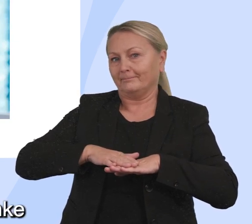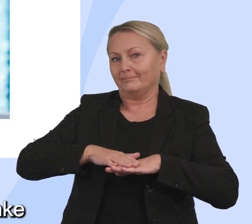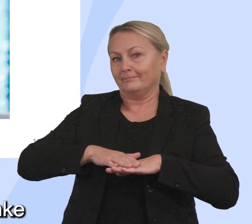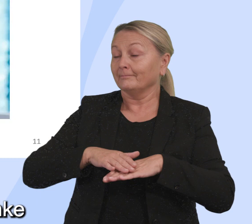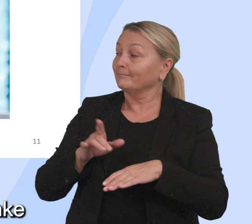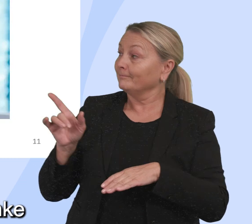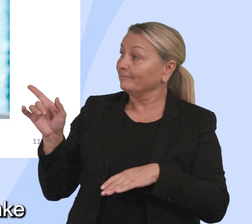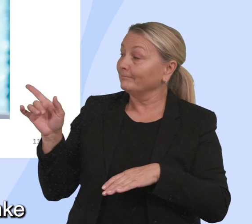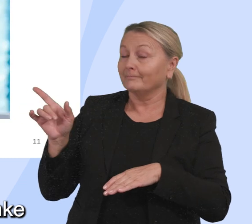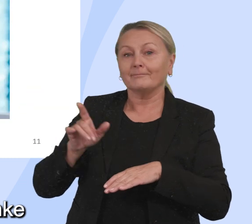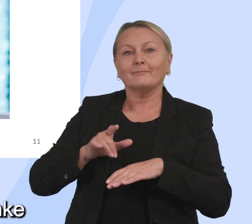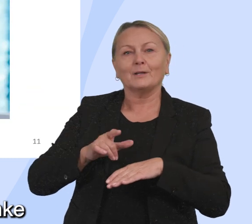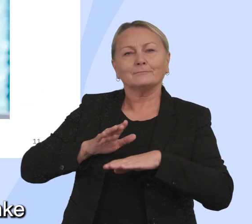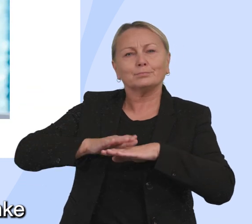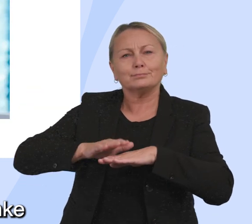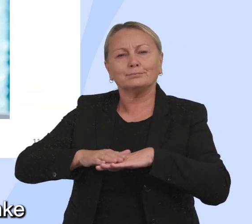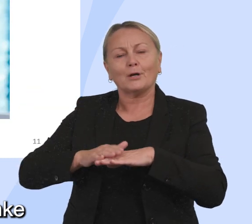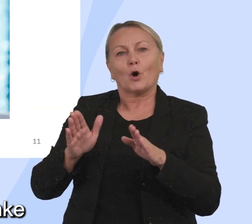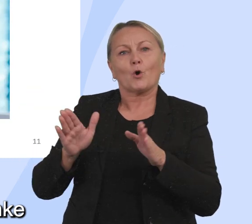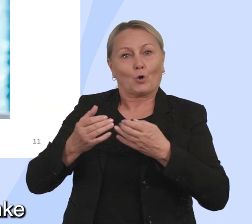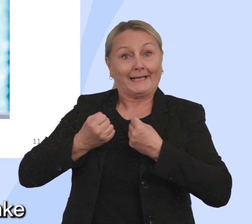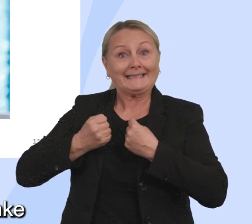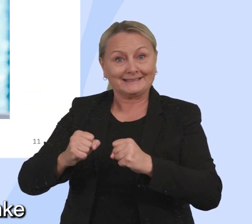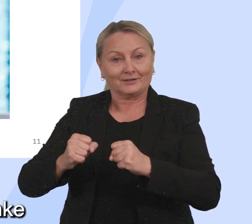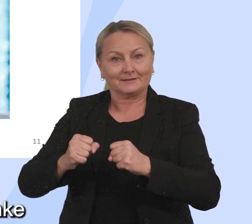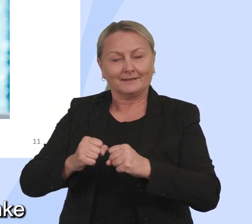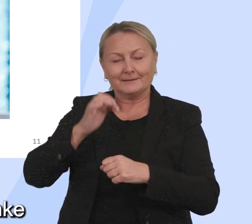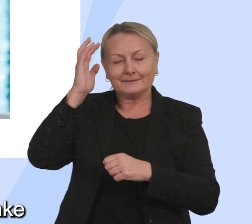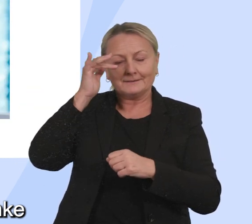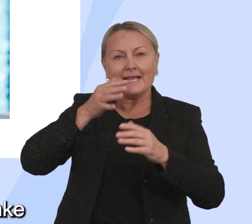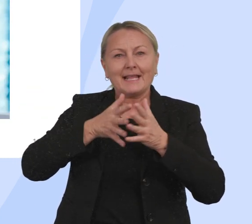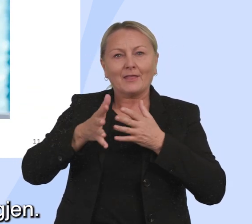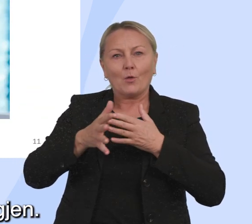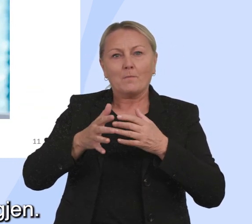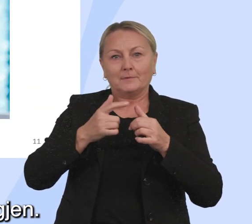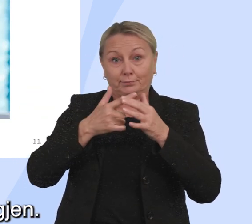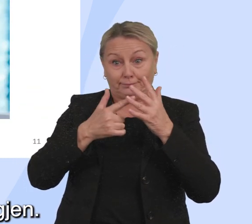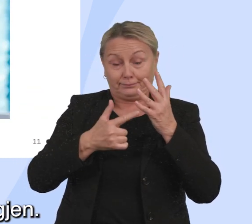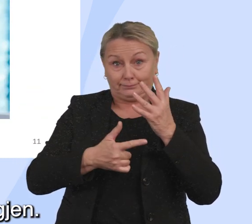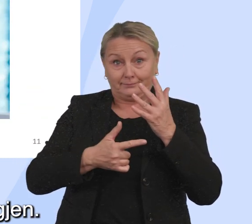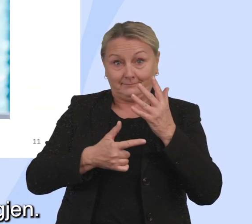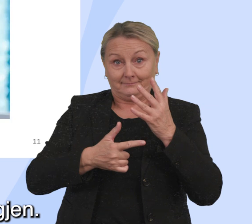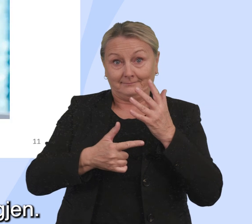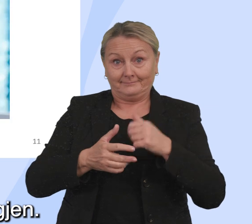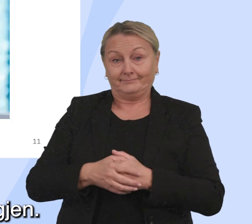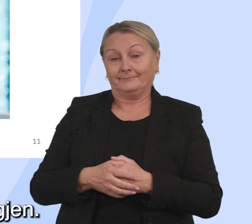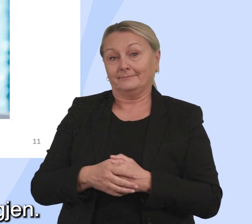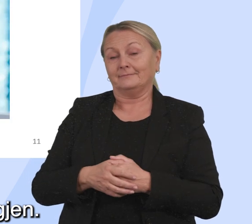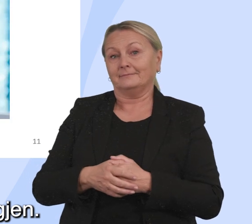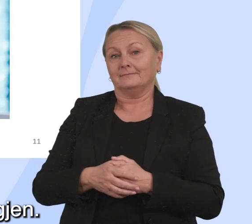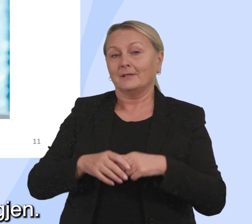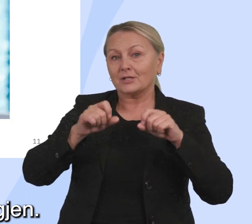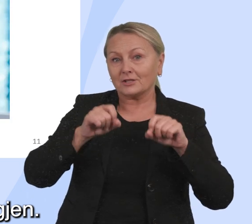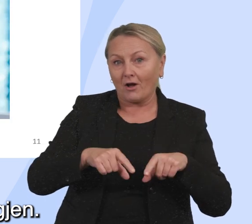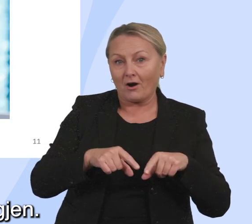ganske korte indsats ved at tænke hele turen igennem. Afsted, vende i den anden ende, tilbage